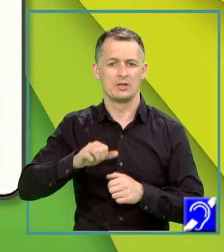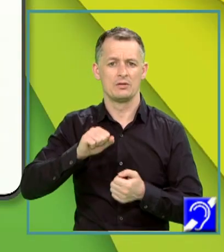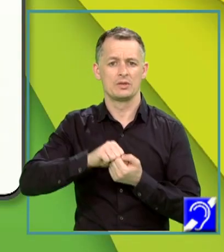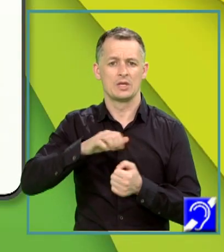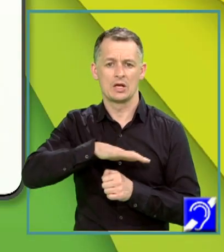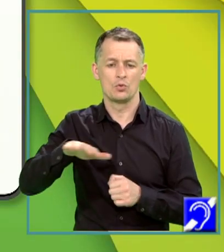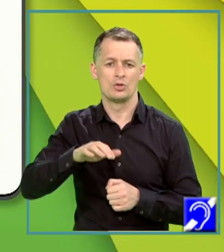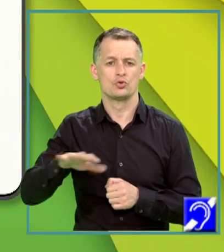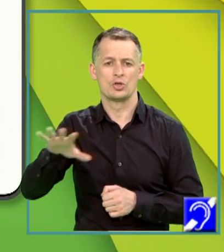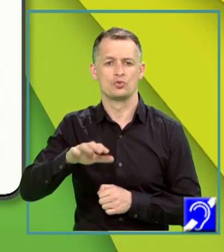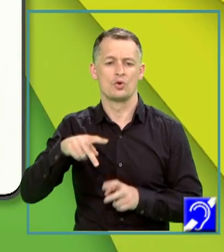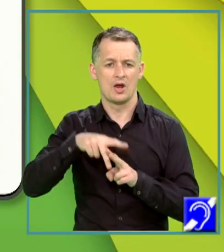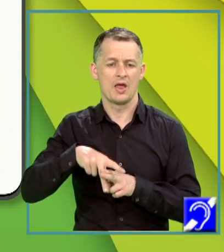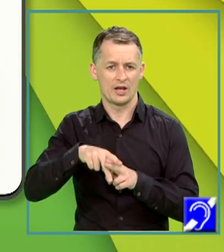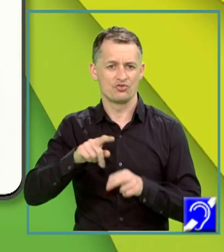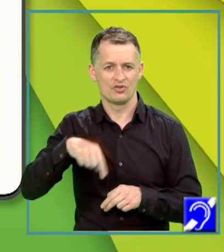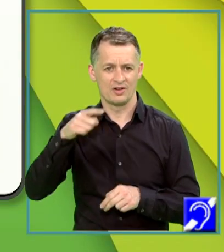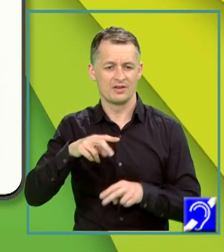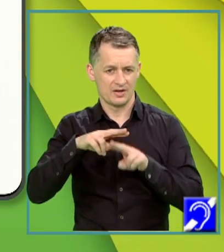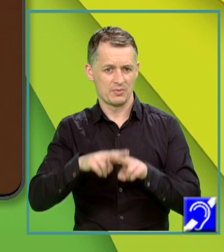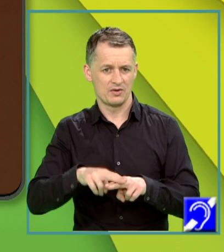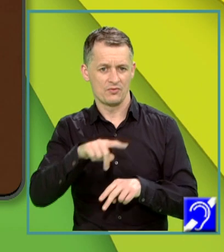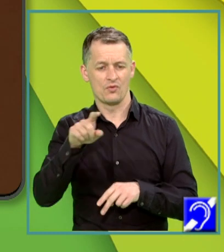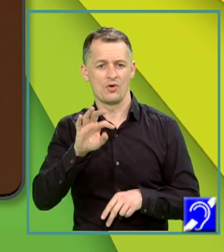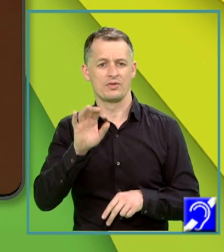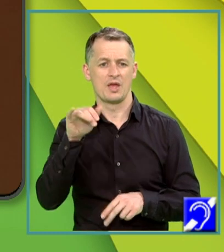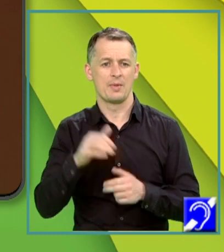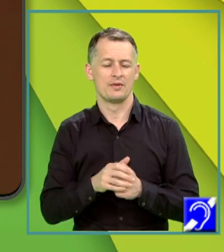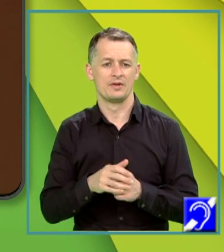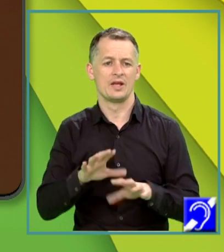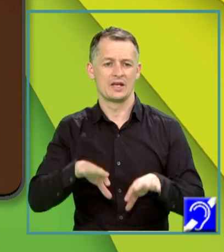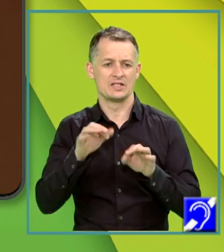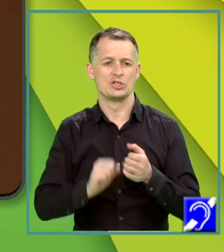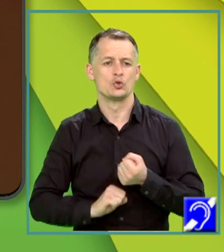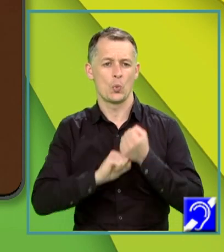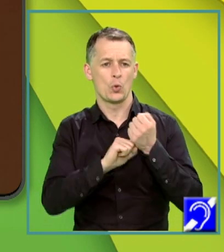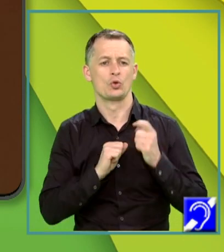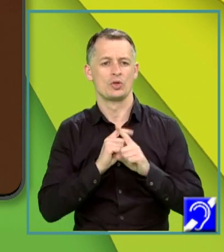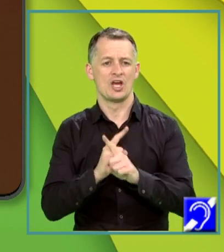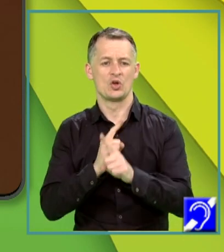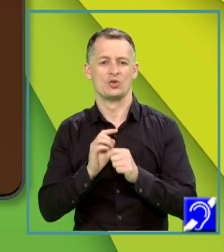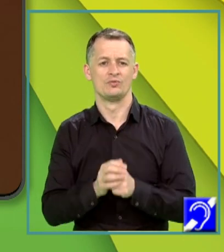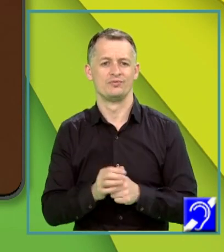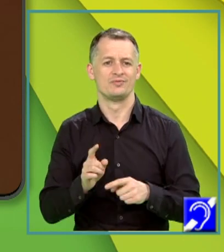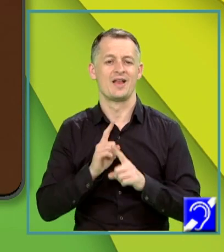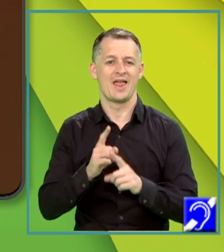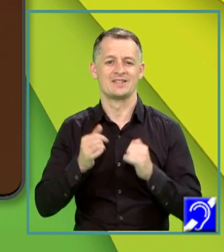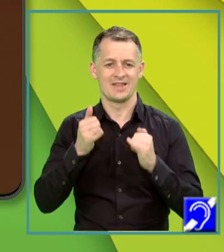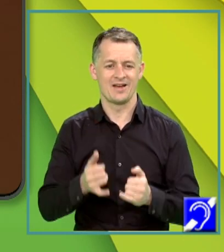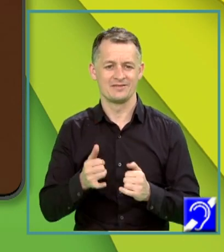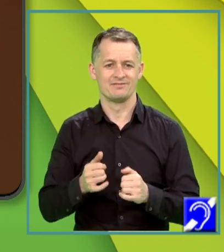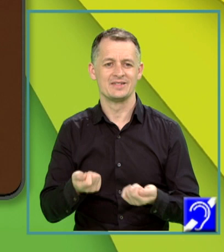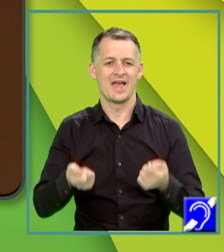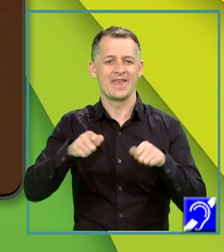celelalte exerciții vă vor rămâne vouă ca temă le Găsiți în suportul de curs lecția noastră de astăzi sa